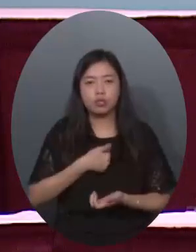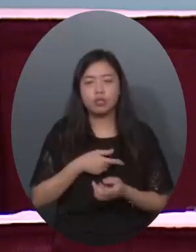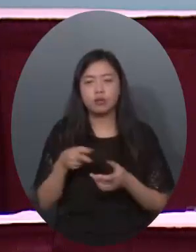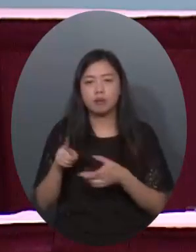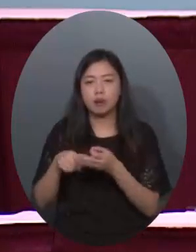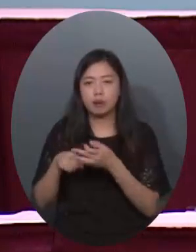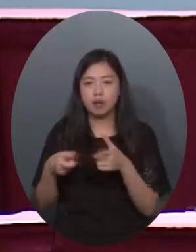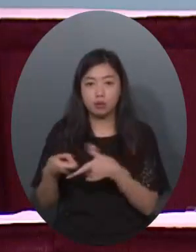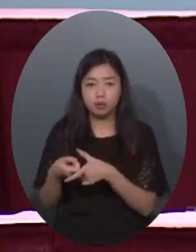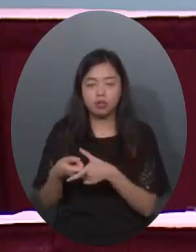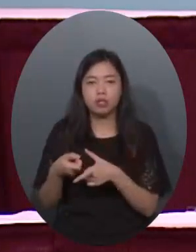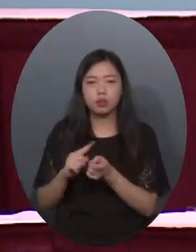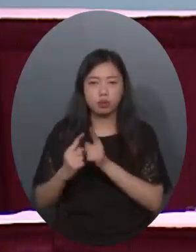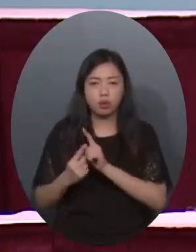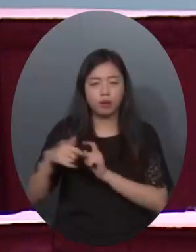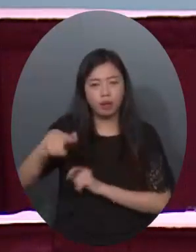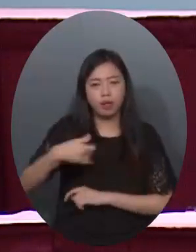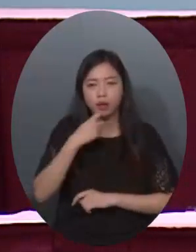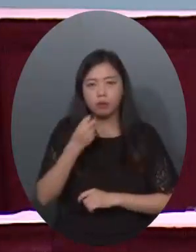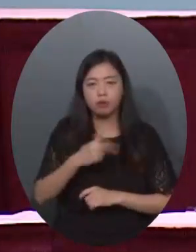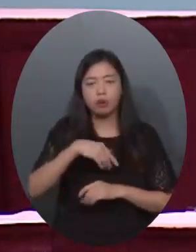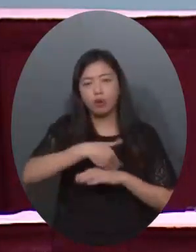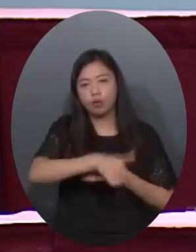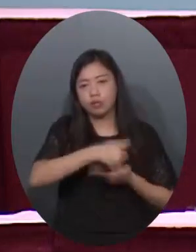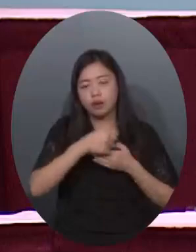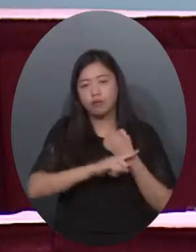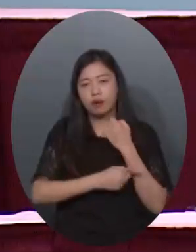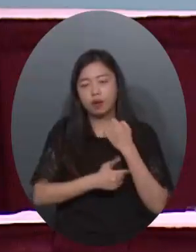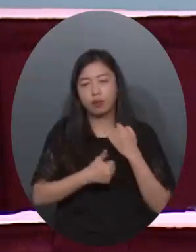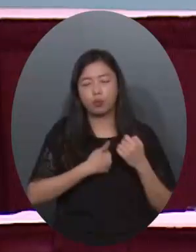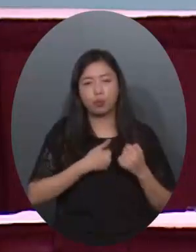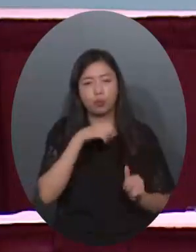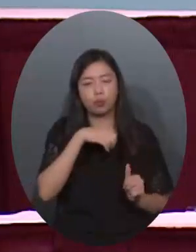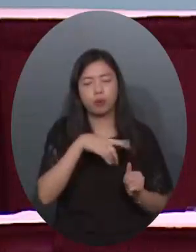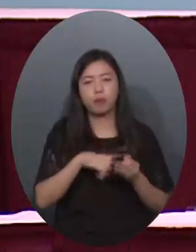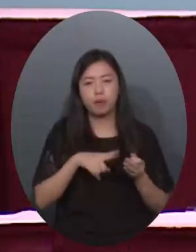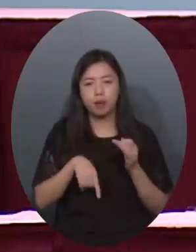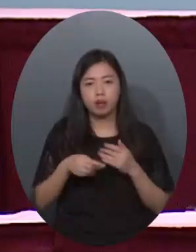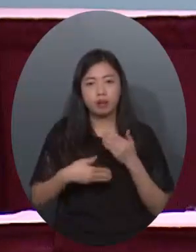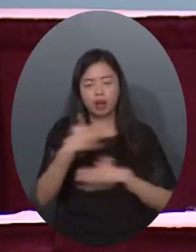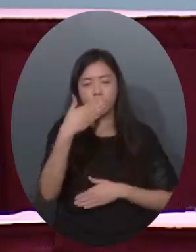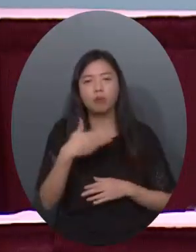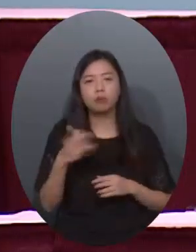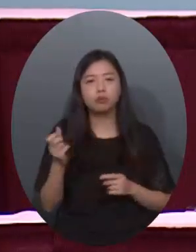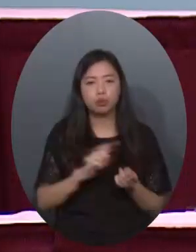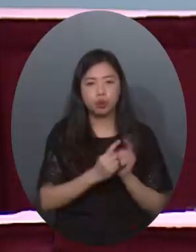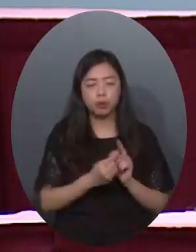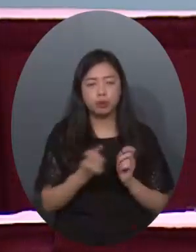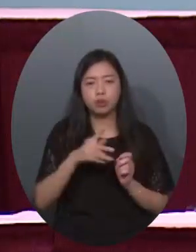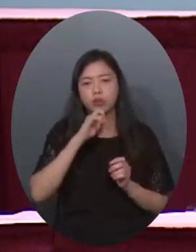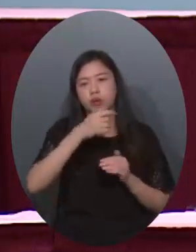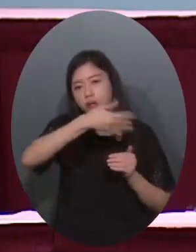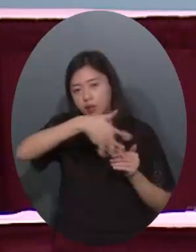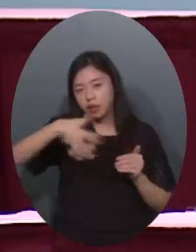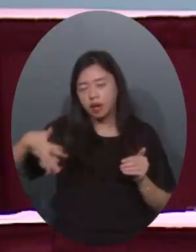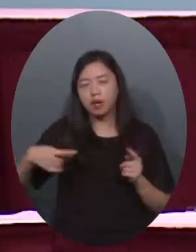的代表，以及外聘法律顧問史力達律師樓的代表，以及一些其他相關